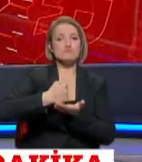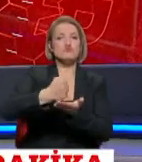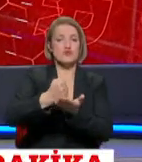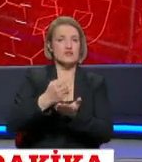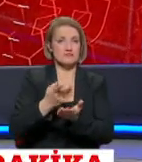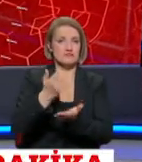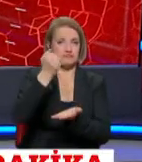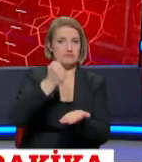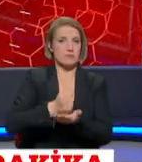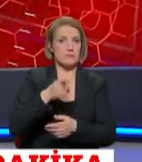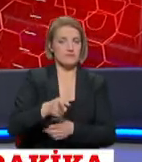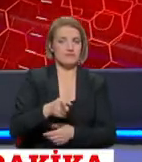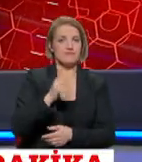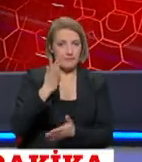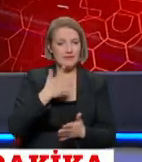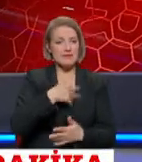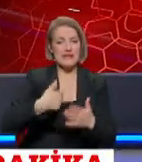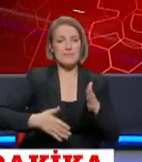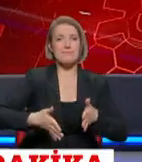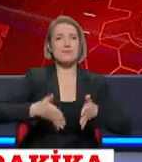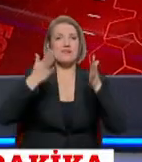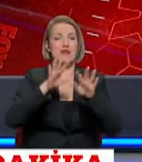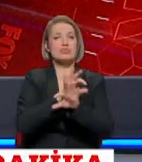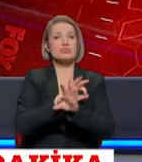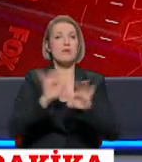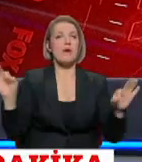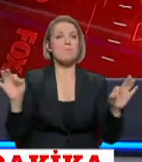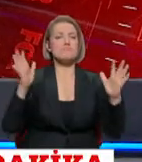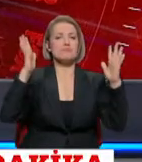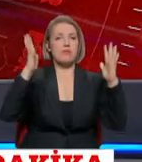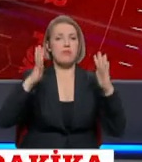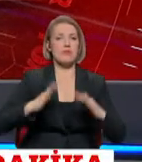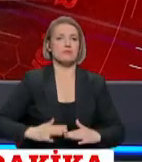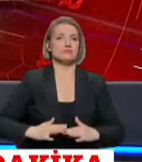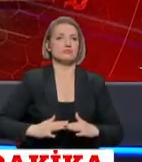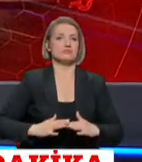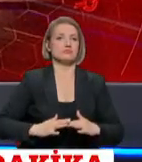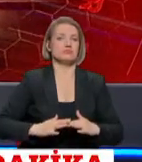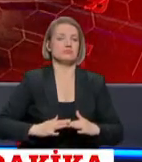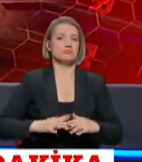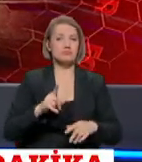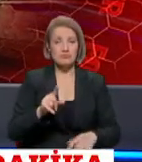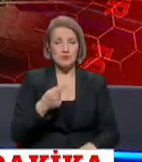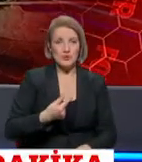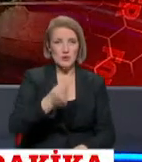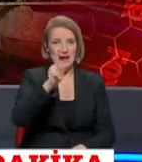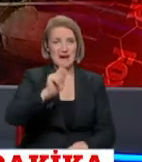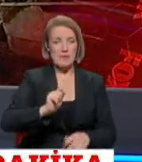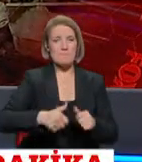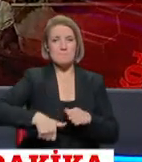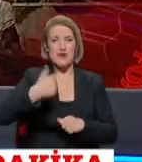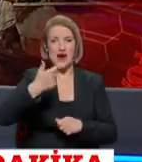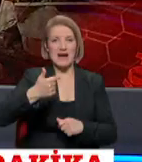çıkarılmış. Fakat belediye binası tamamıyla çökmüş durumda. Ve bu uyarıda bulunan belediye